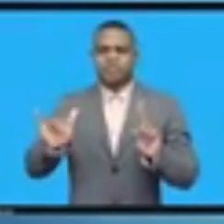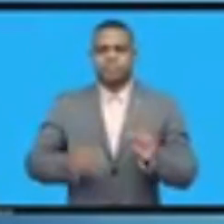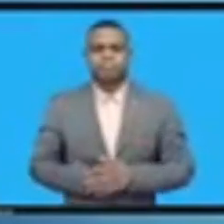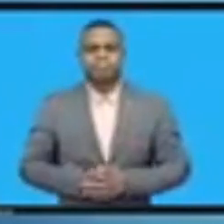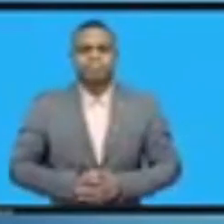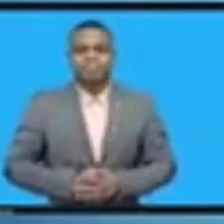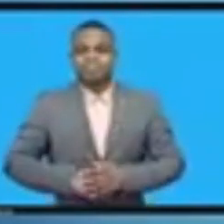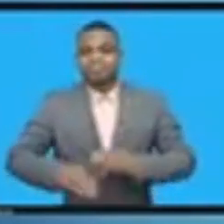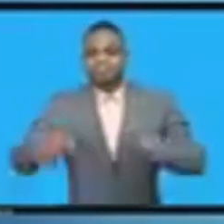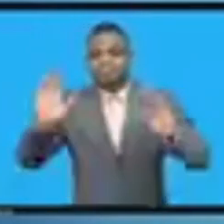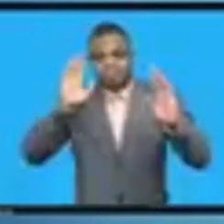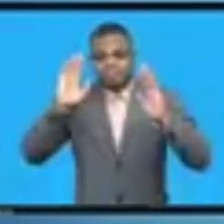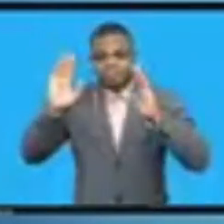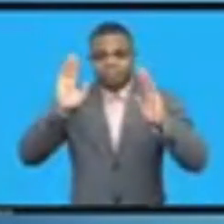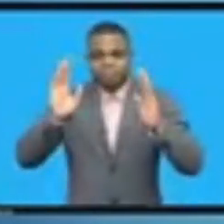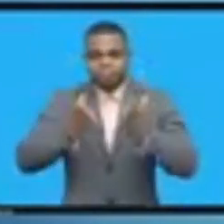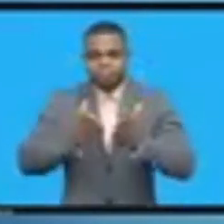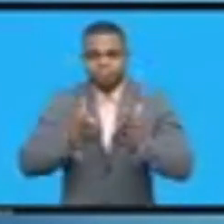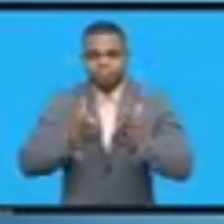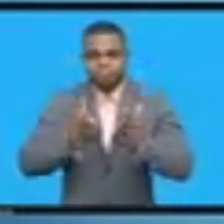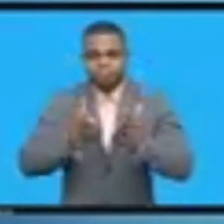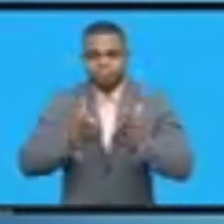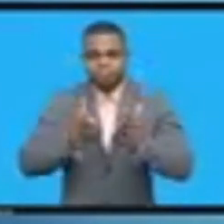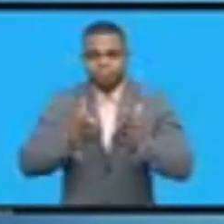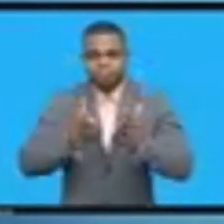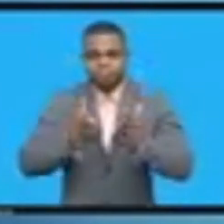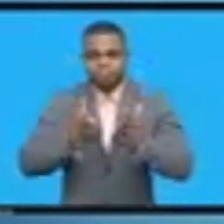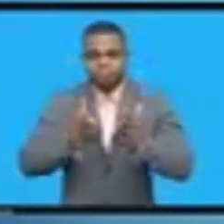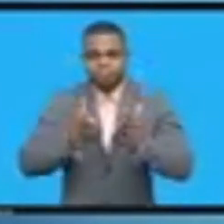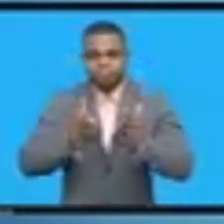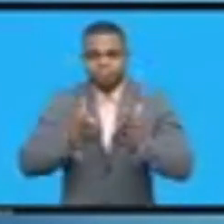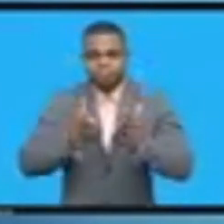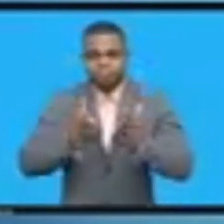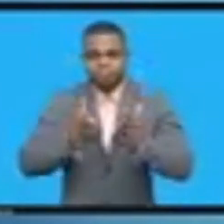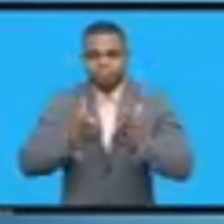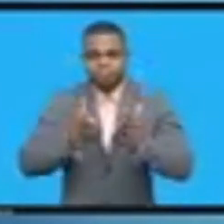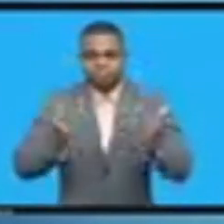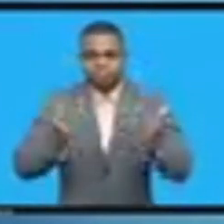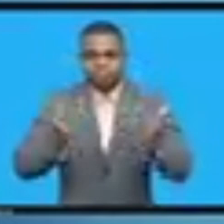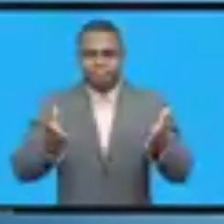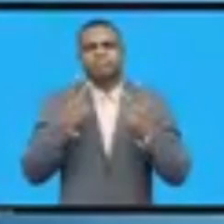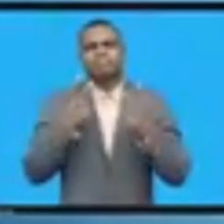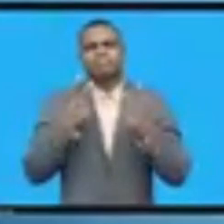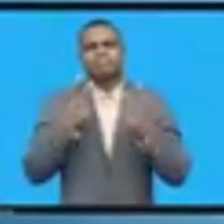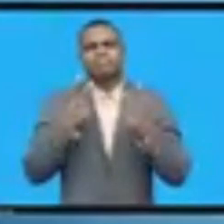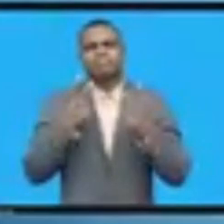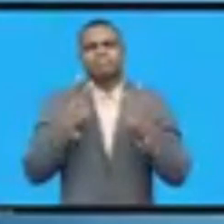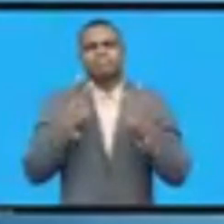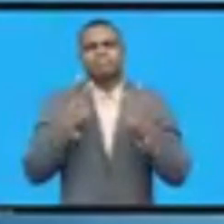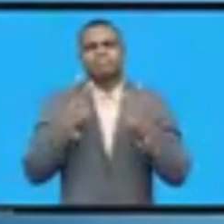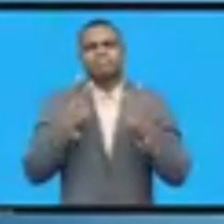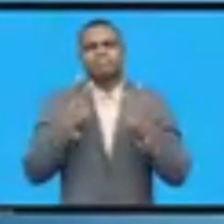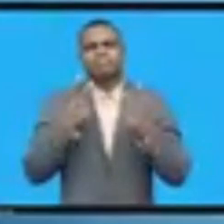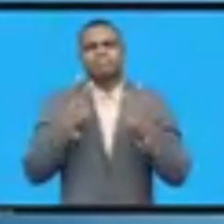作为最后一名发言人，我的身份没有其他人那么尊